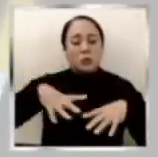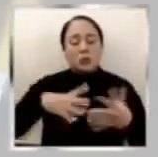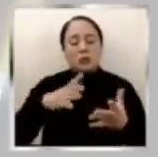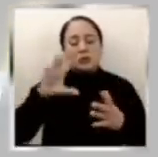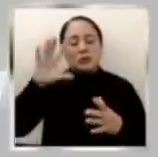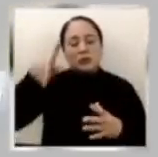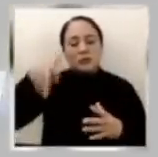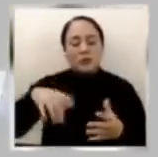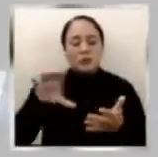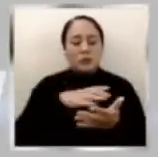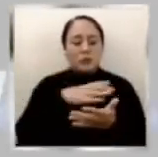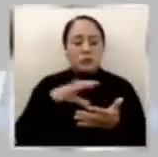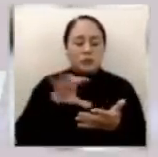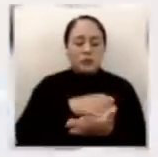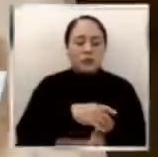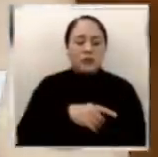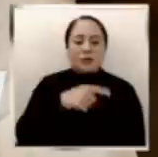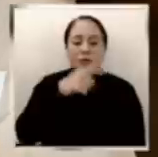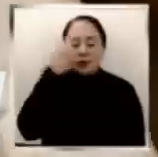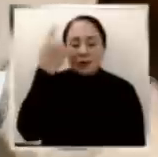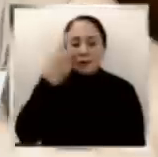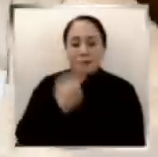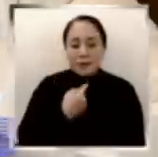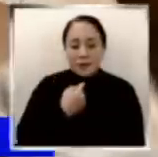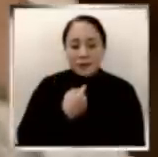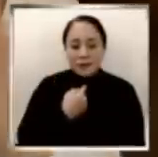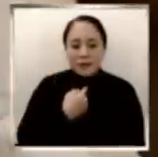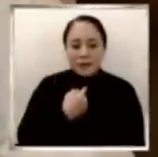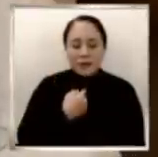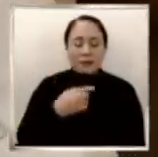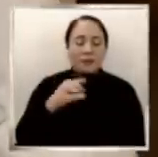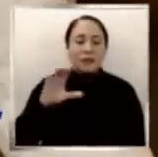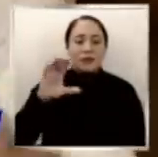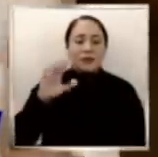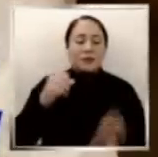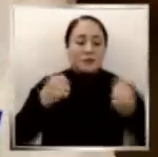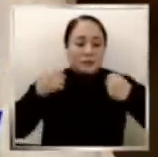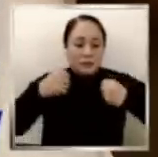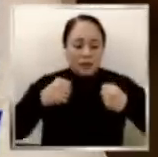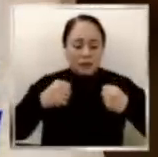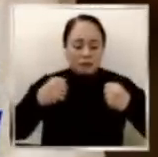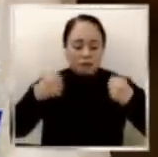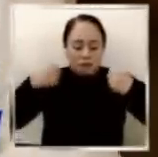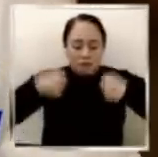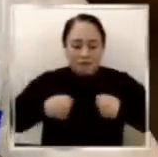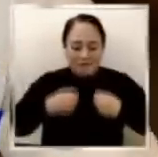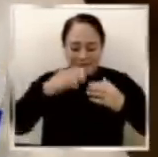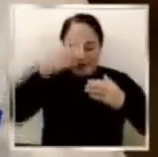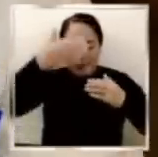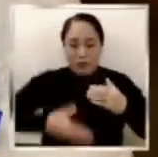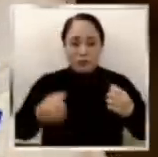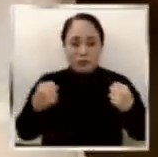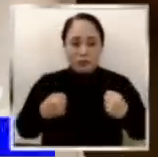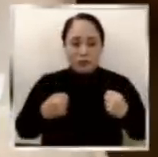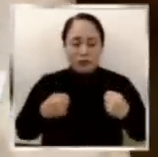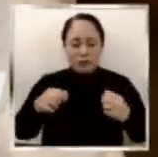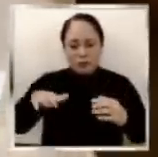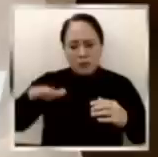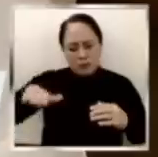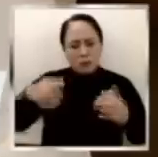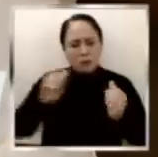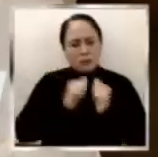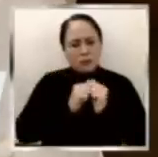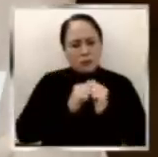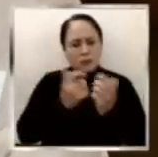sikat na K-pop girl group na Blackpink. Yung backpack ko, nilagay ko na siya sa harap ko and then Nala in front of me. So along the line,